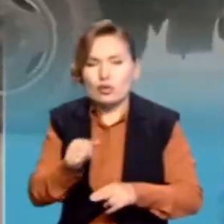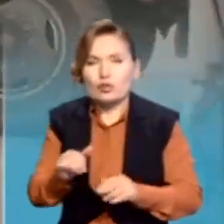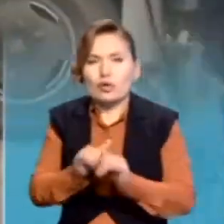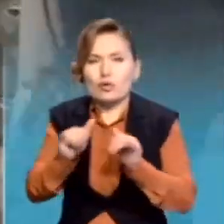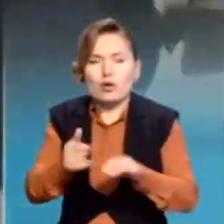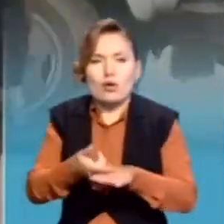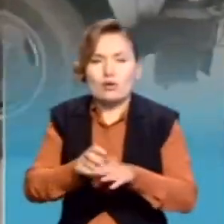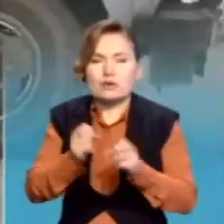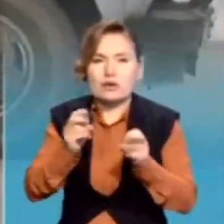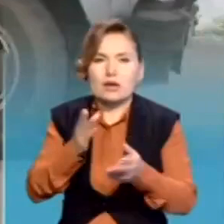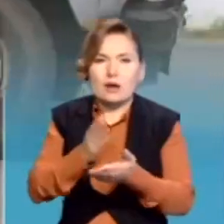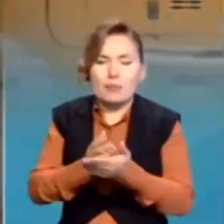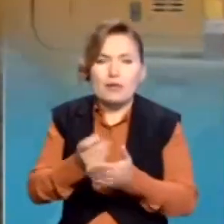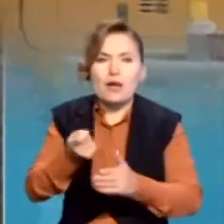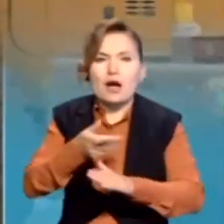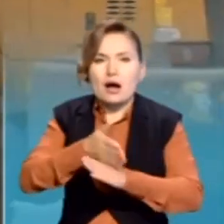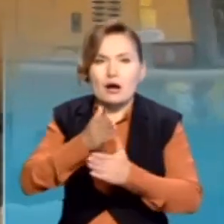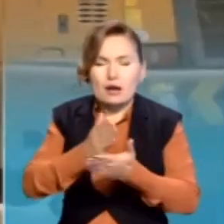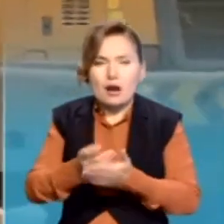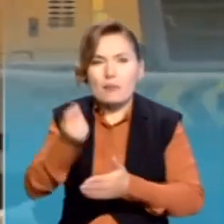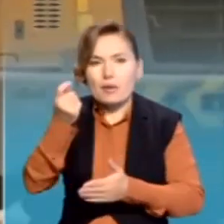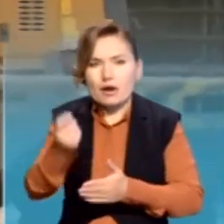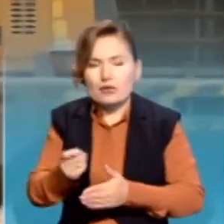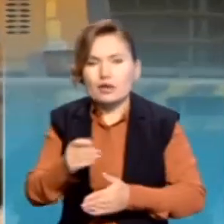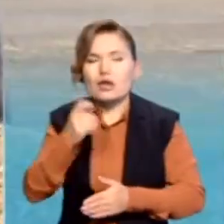дейді. Ал бидай бағасы тым арзандап кетсе,